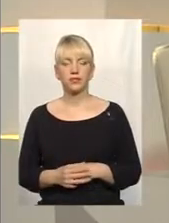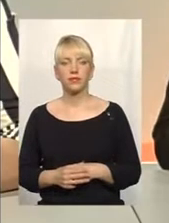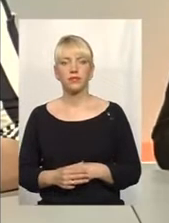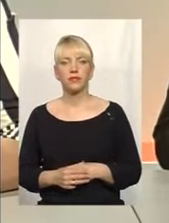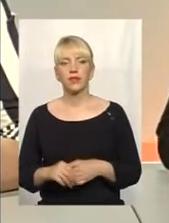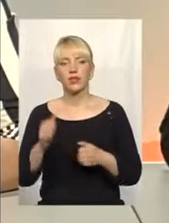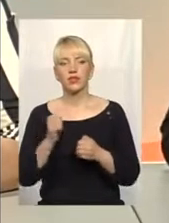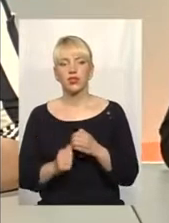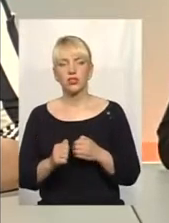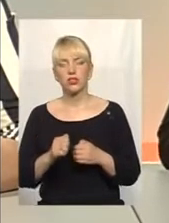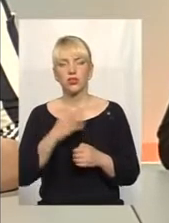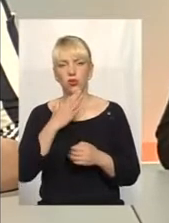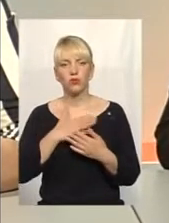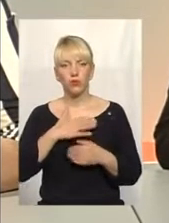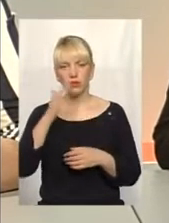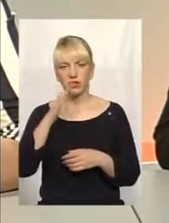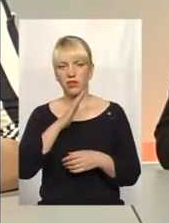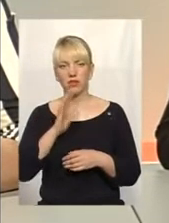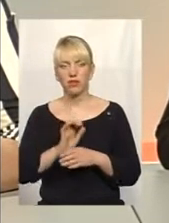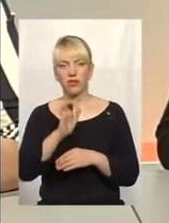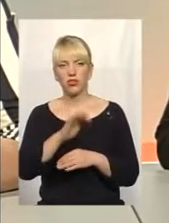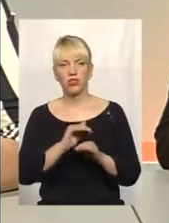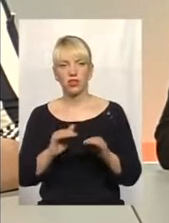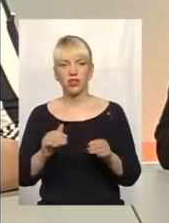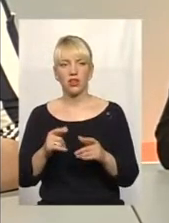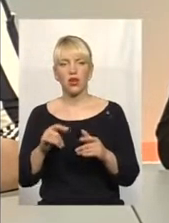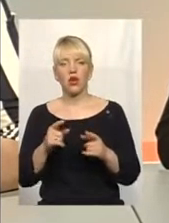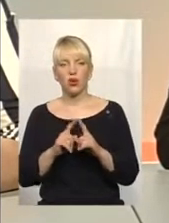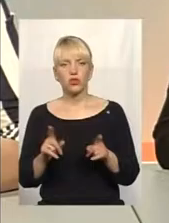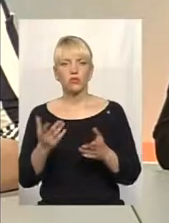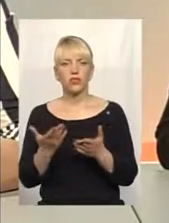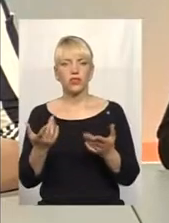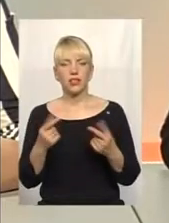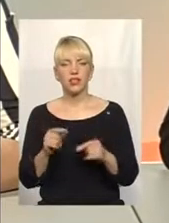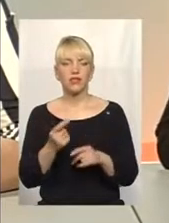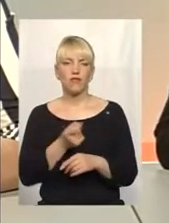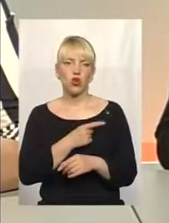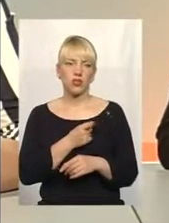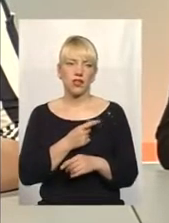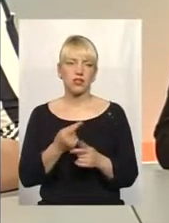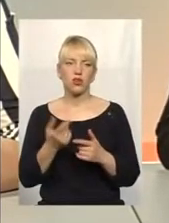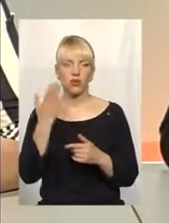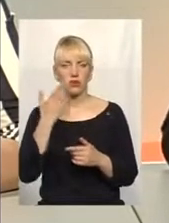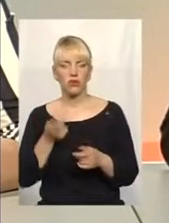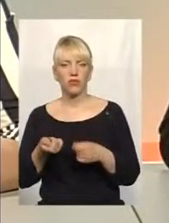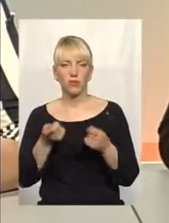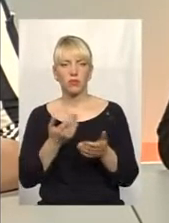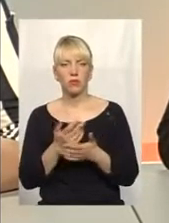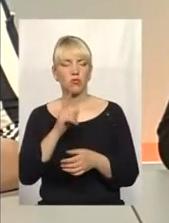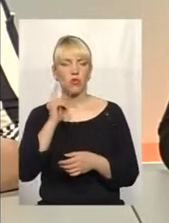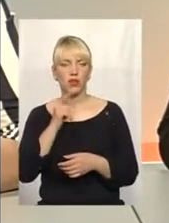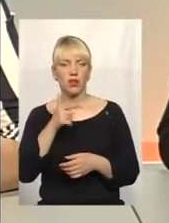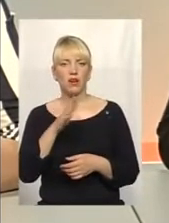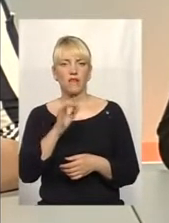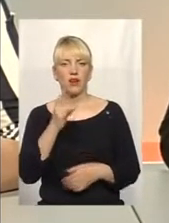Дуже часто люблять батьки, відправляючи дітей, особливо десь в Одесу, коли ми відвозимо дітей молоду гвардію, чи